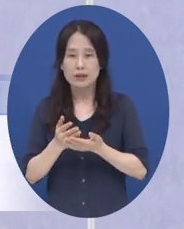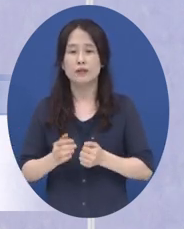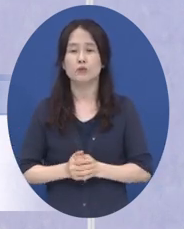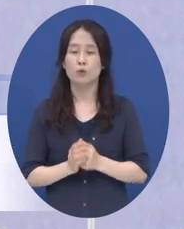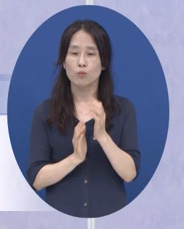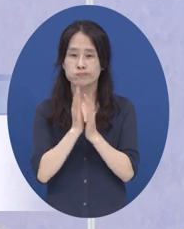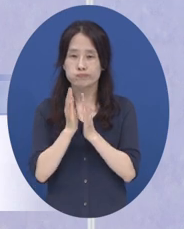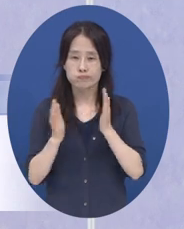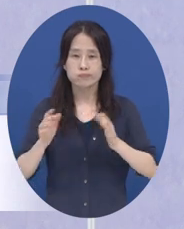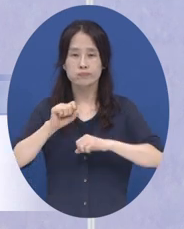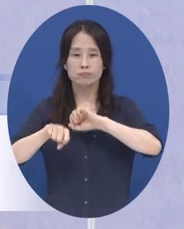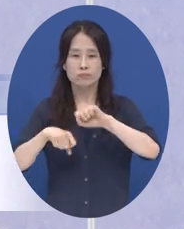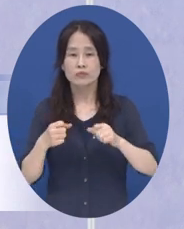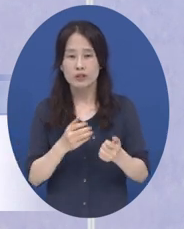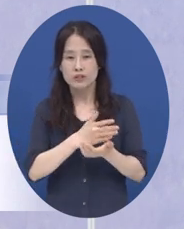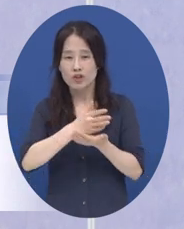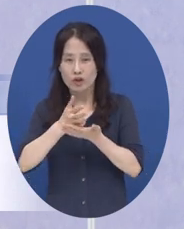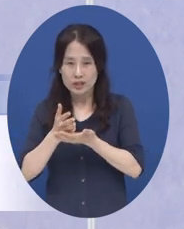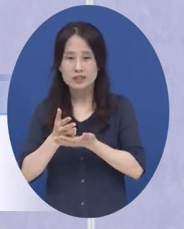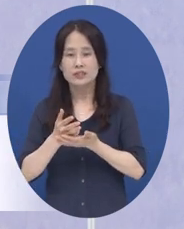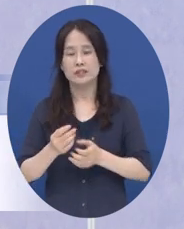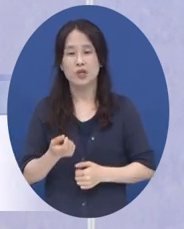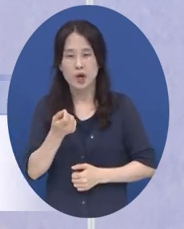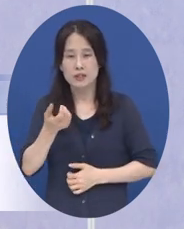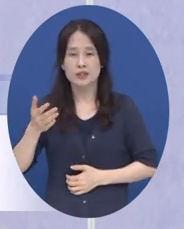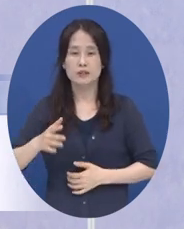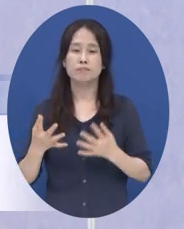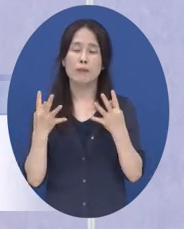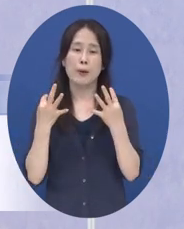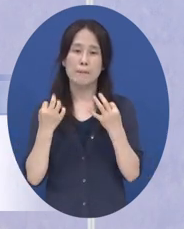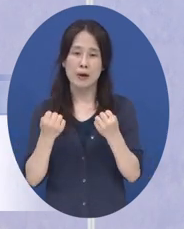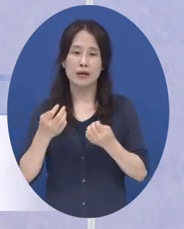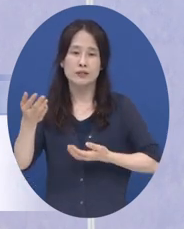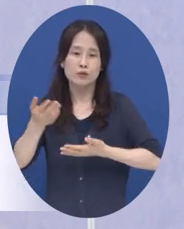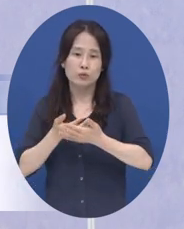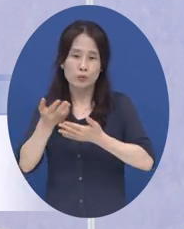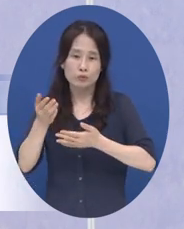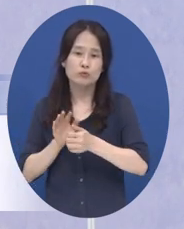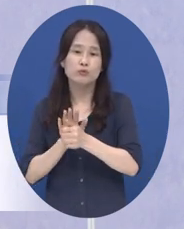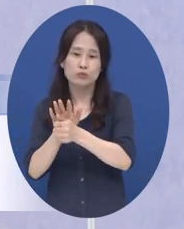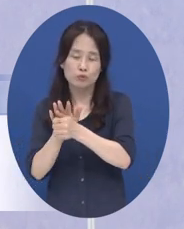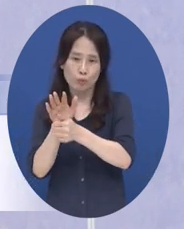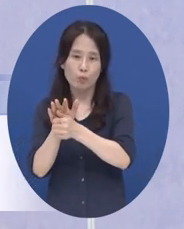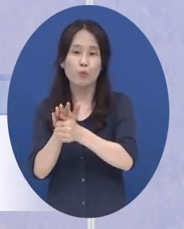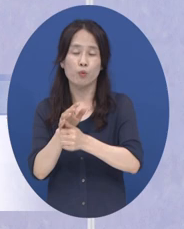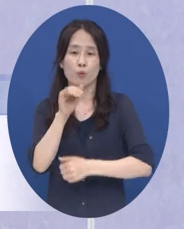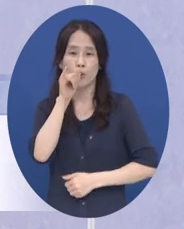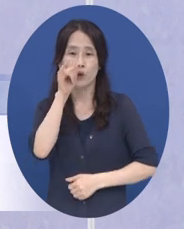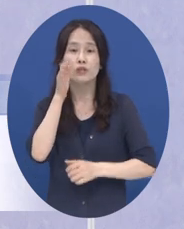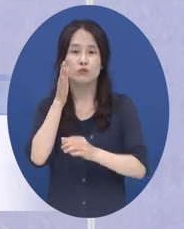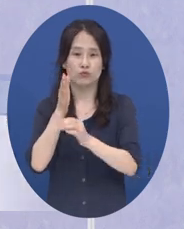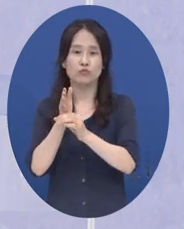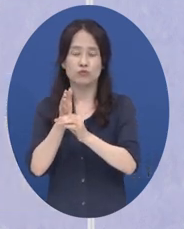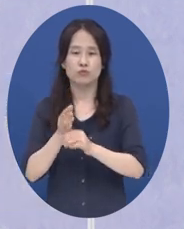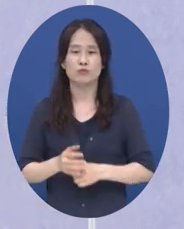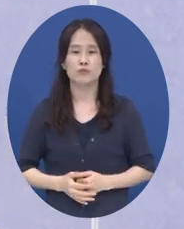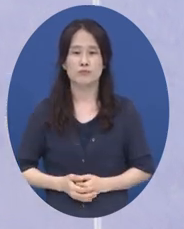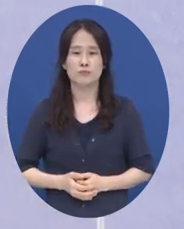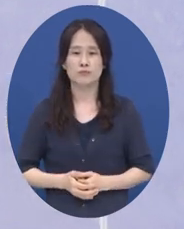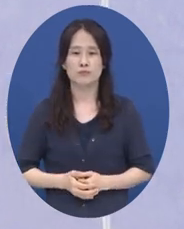조림 예 주키 축산 뭐 이런 영역에서 작지만 많은 결 음력이 실제 이루어지고